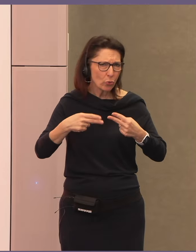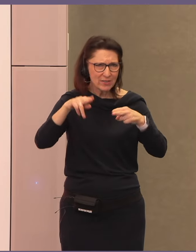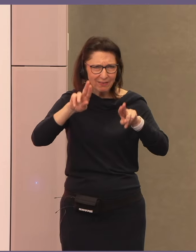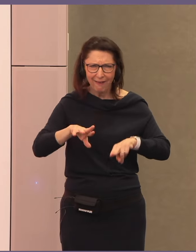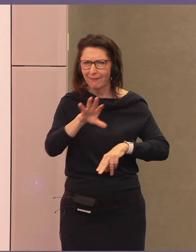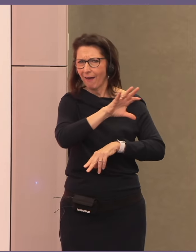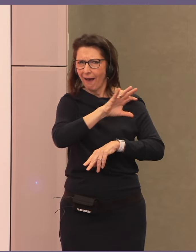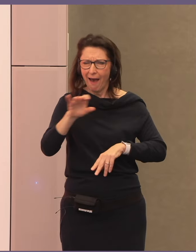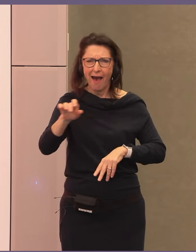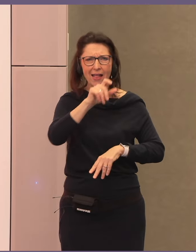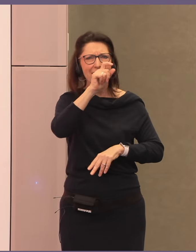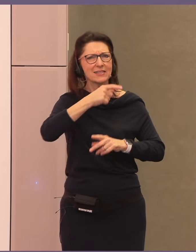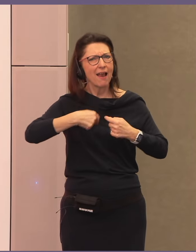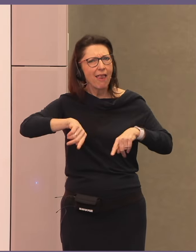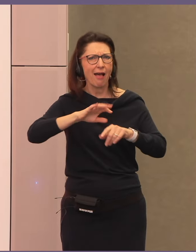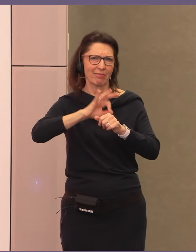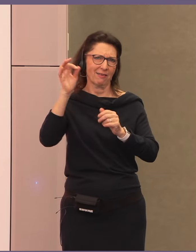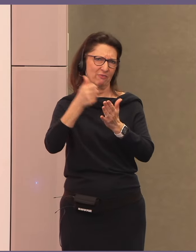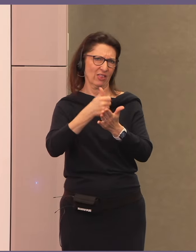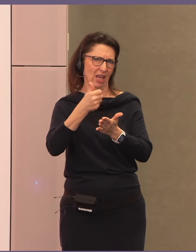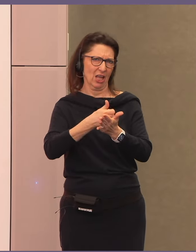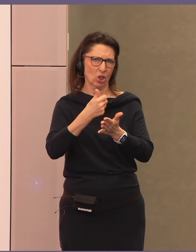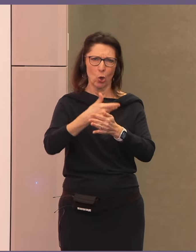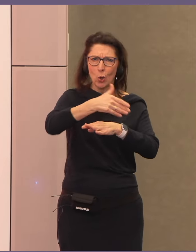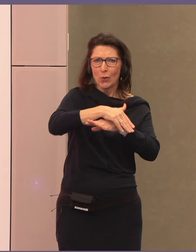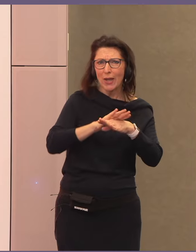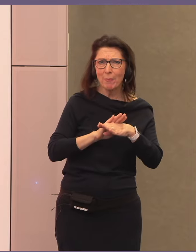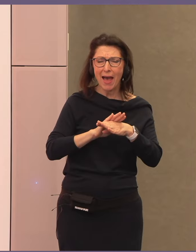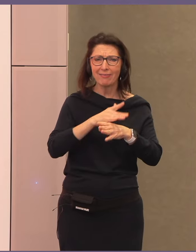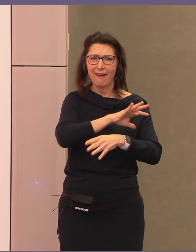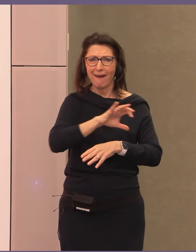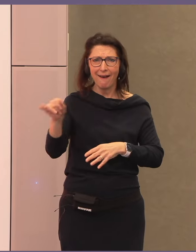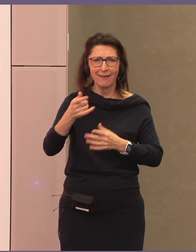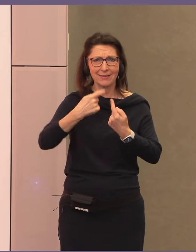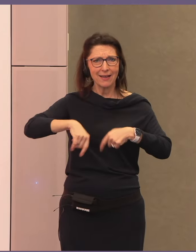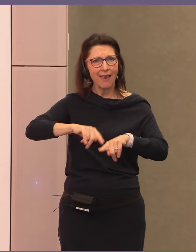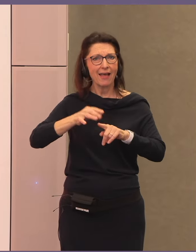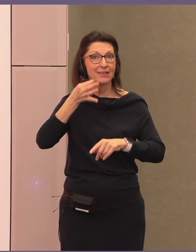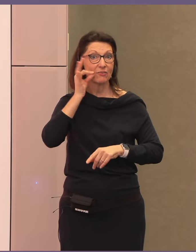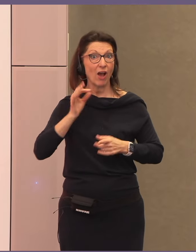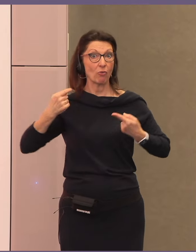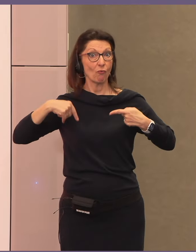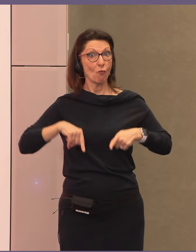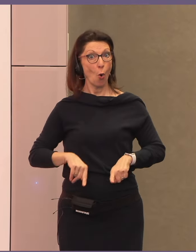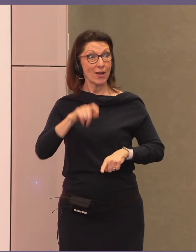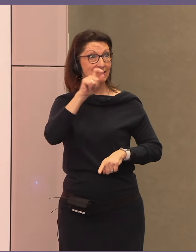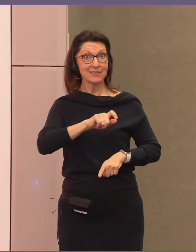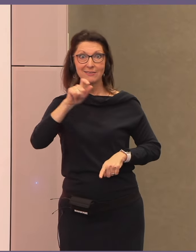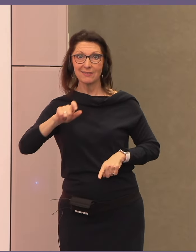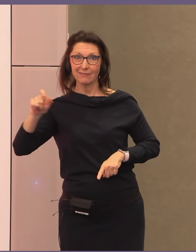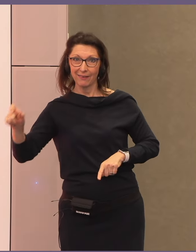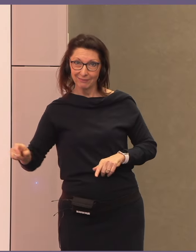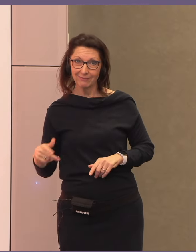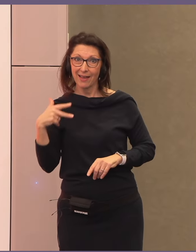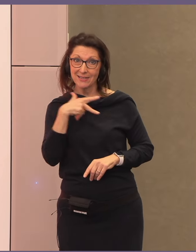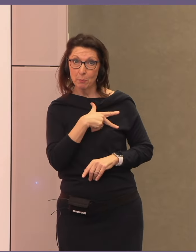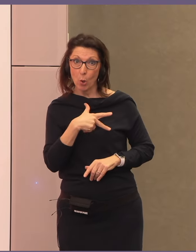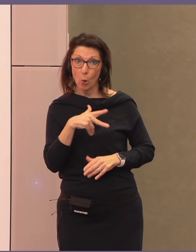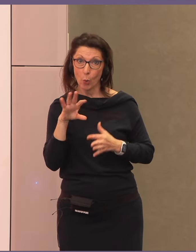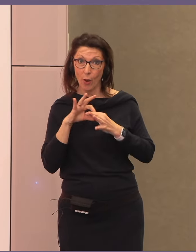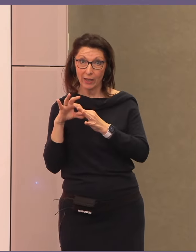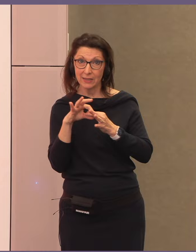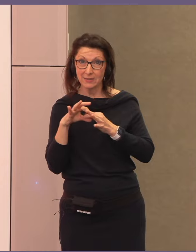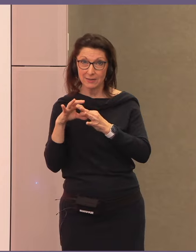alle VertreterInnen der Landtage, der Gemeinden und alle Landesfrauenvorsitzenden der SPÖ